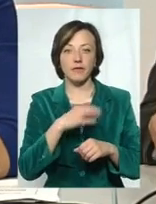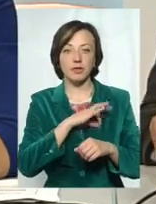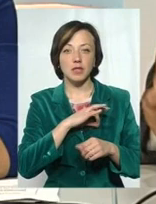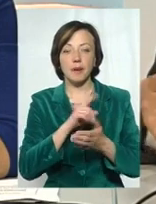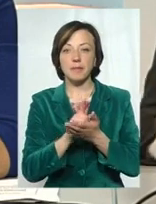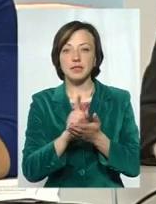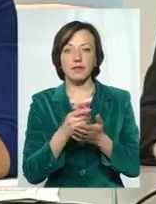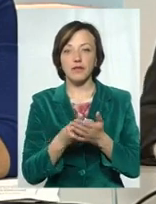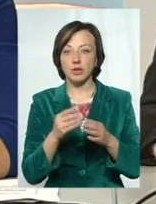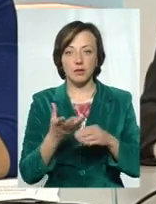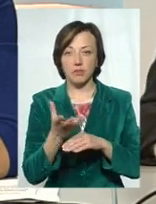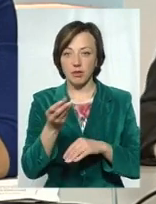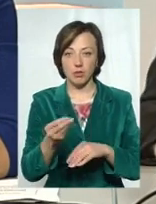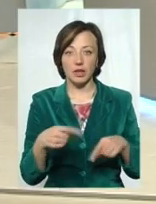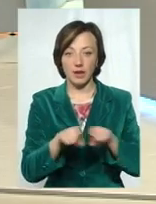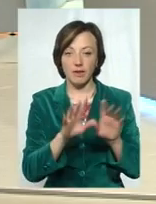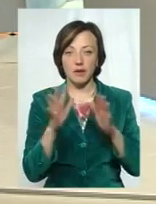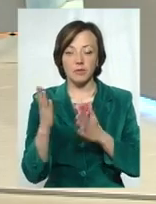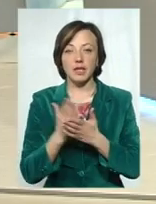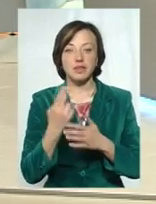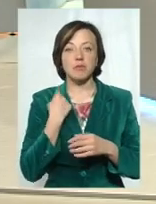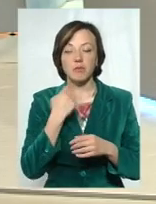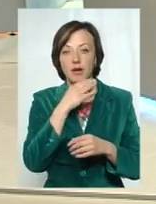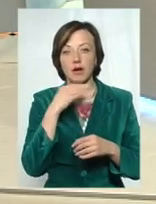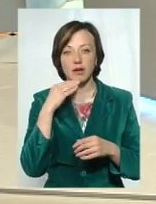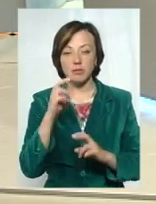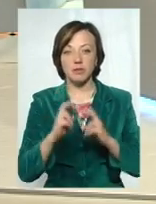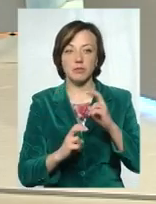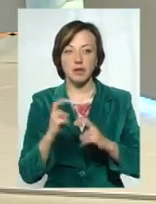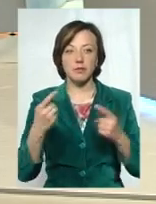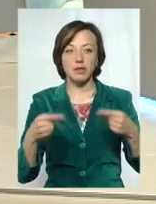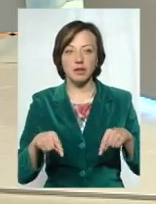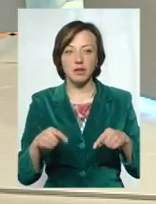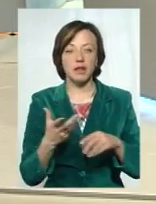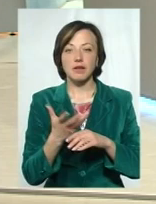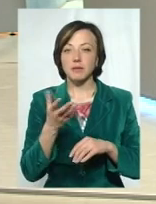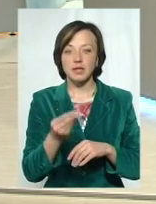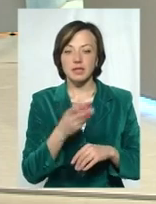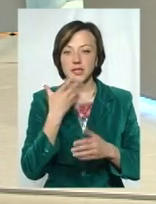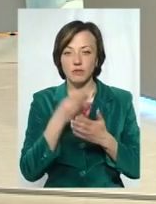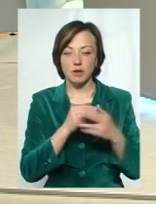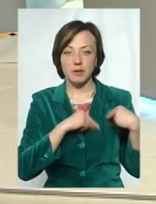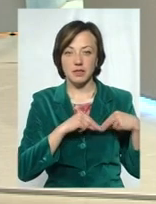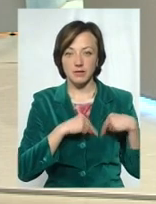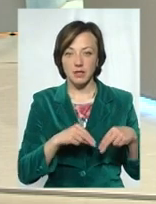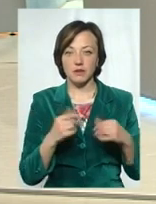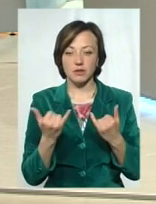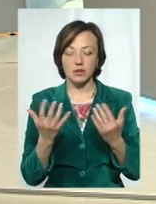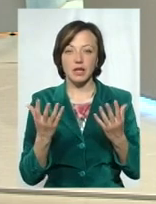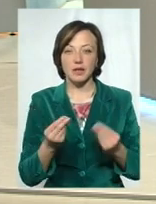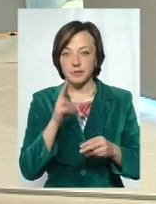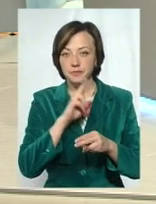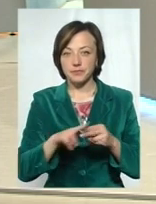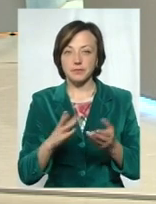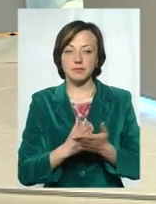пенсійний фонд, такі теж є випадки. І заборгованості багато підприємств та банкрути, котрі не сплатили за своїх працівників, так, котрі вже на сьогодні ліквідовані. Люди